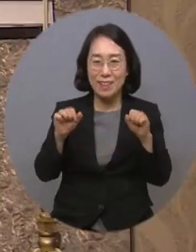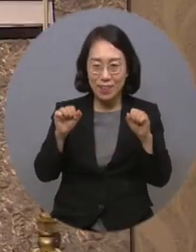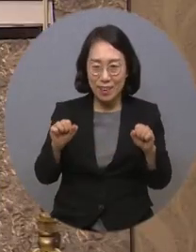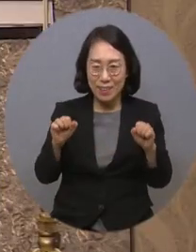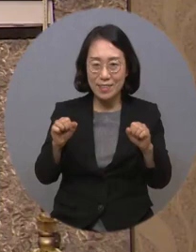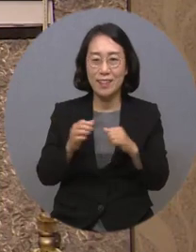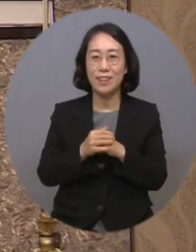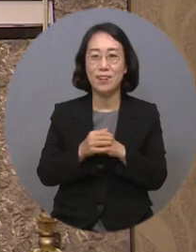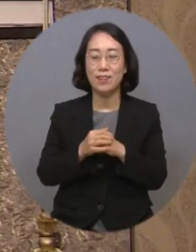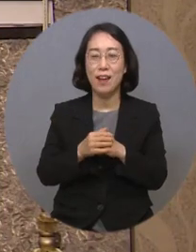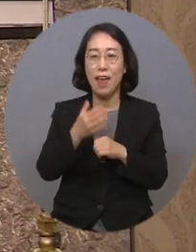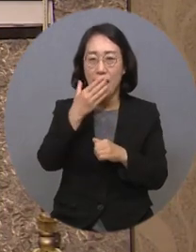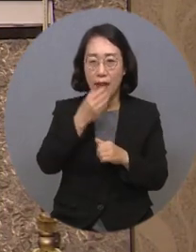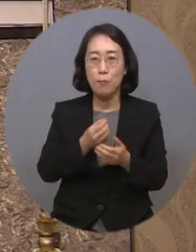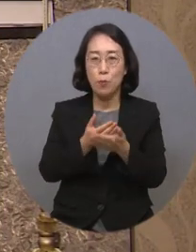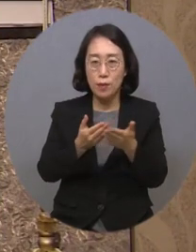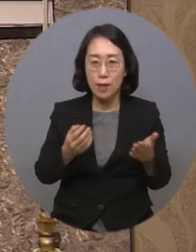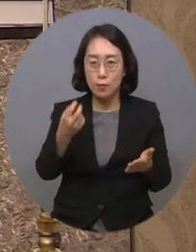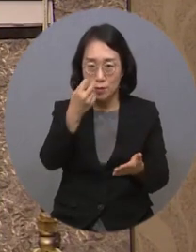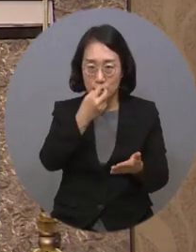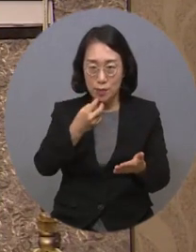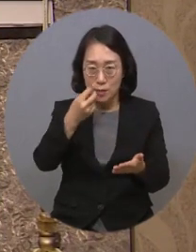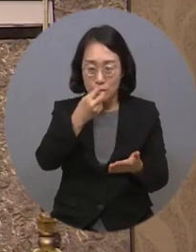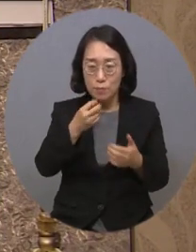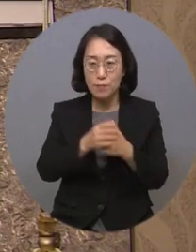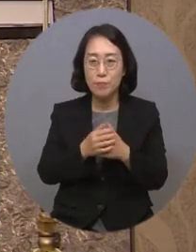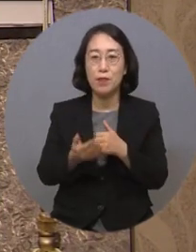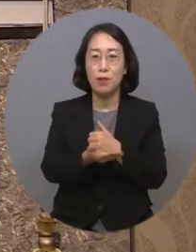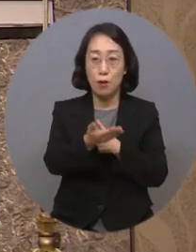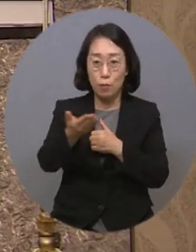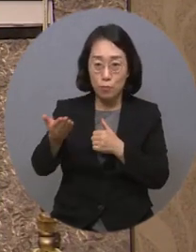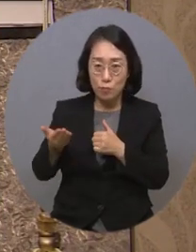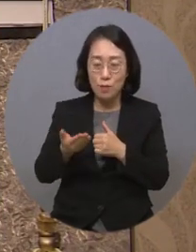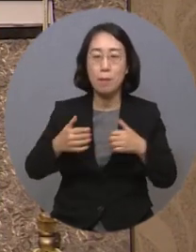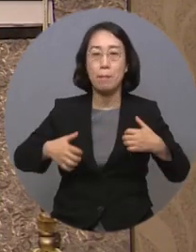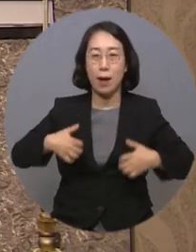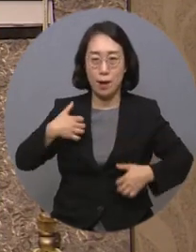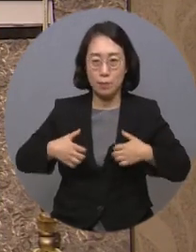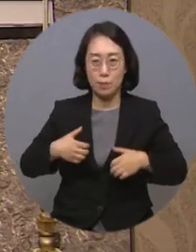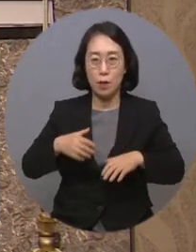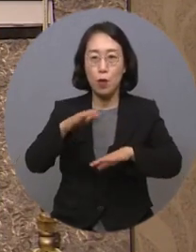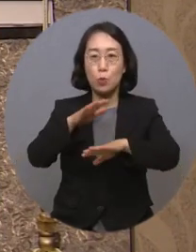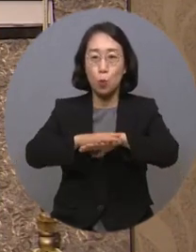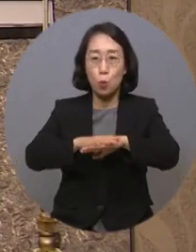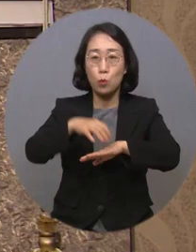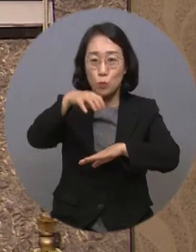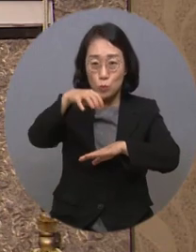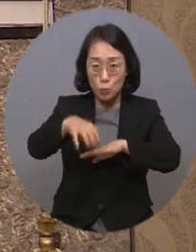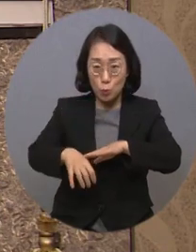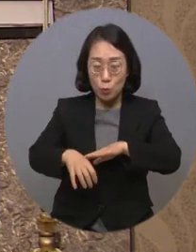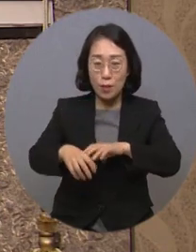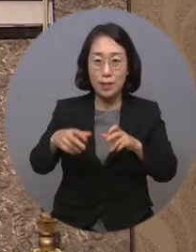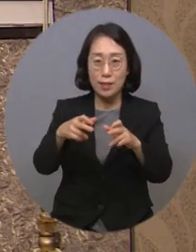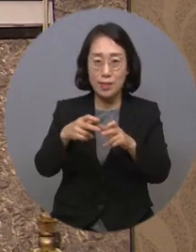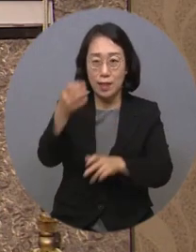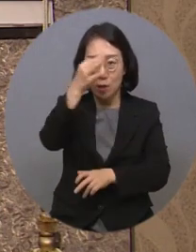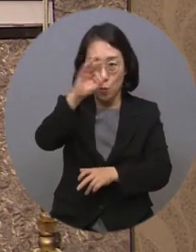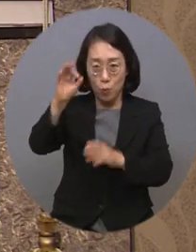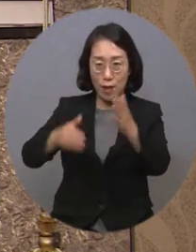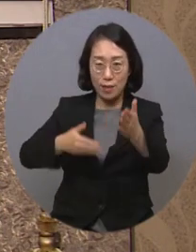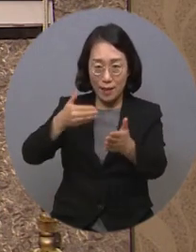안녕하세요. 행복나눔 지킴이 시청자 여러분 반갑습니다. 저는 농촌장애인이 오케이 할 때까지라는